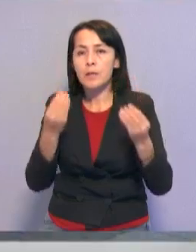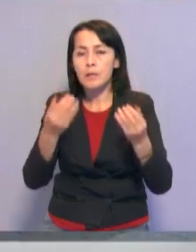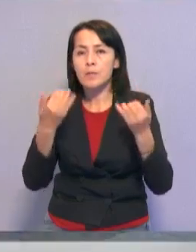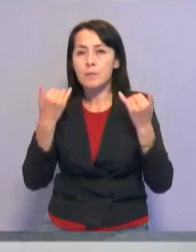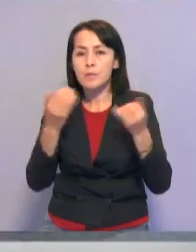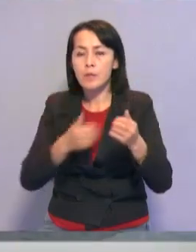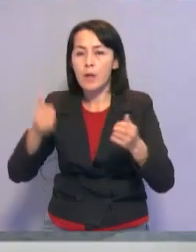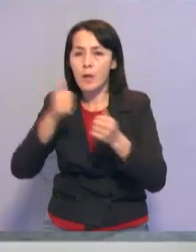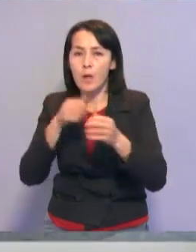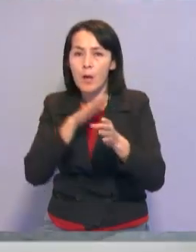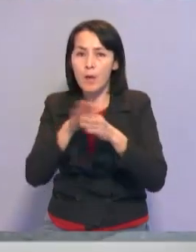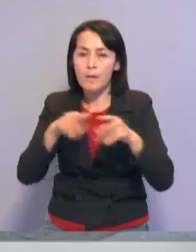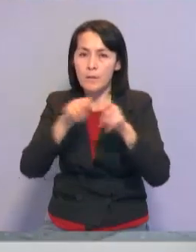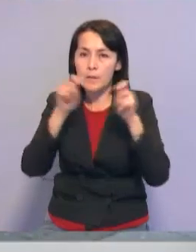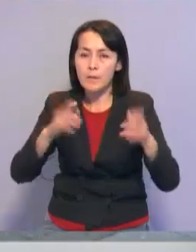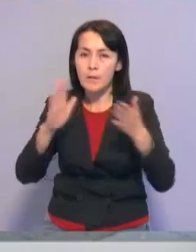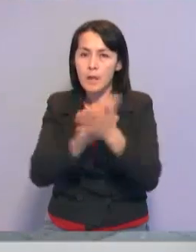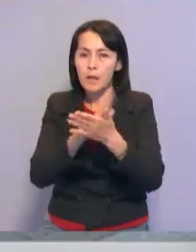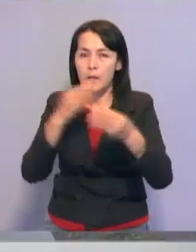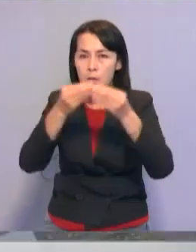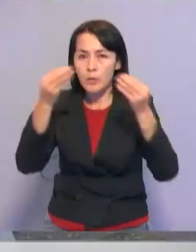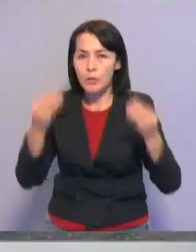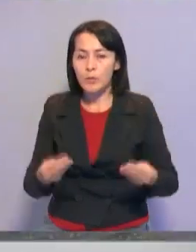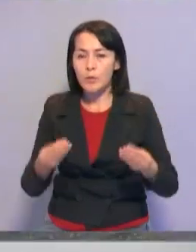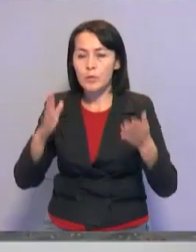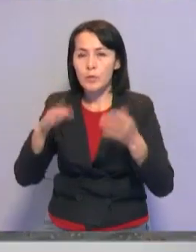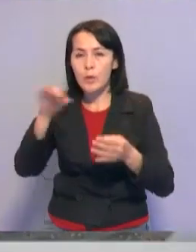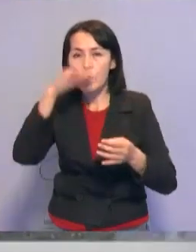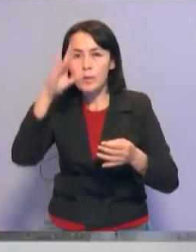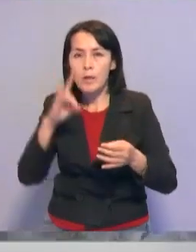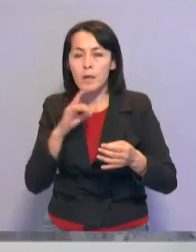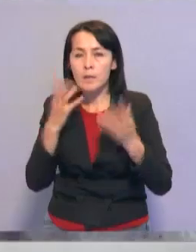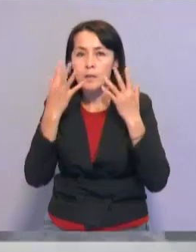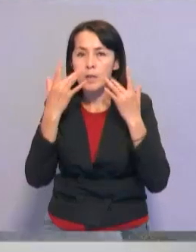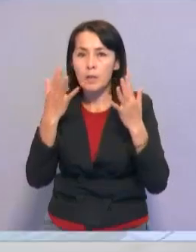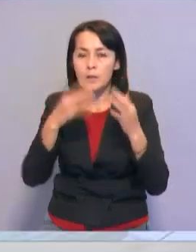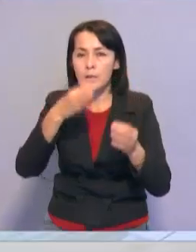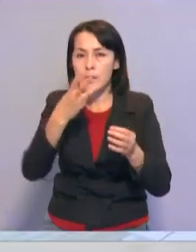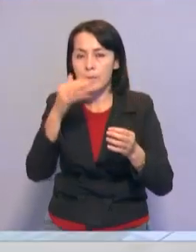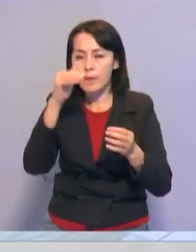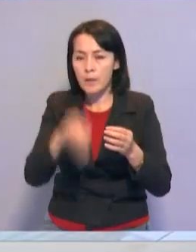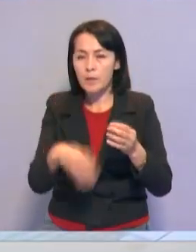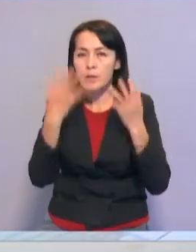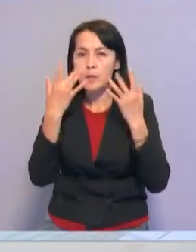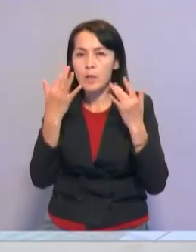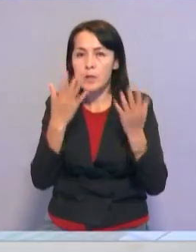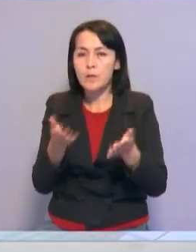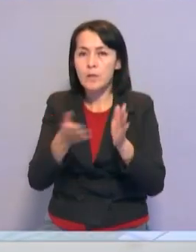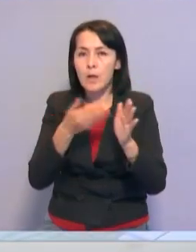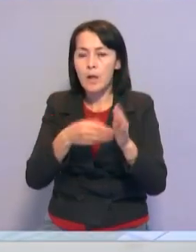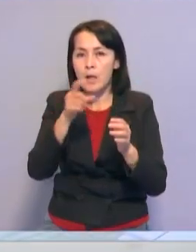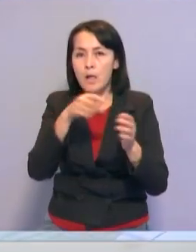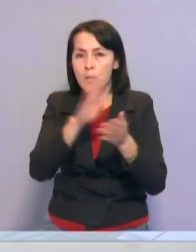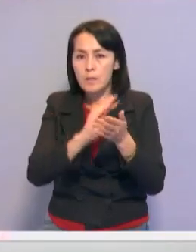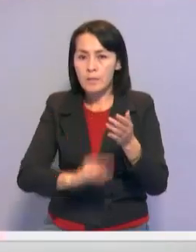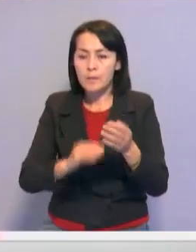возле здания Казпочты прошла презентация газет и журналов. Газета «Оңтүстік Казахстан», тираж которой составляет 35 тысяч экземпляров, пригласила горожан